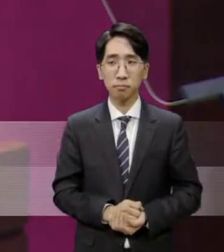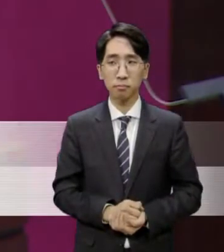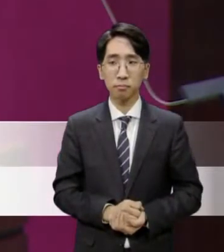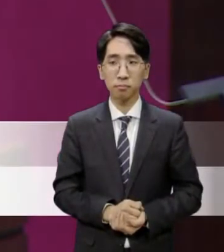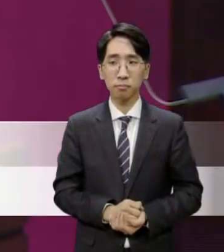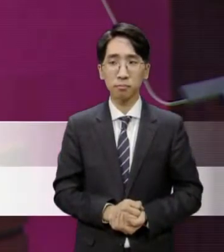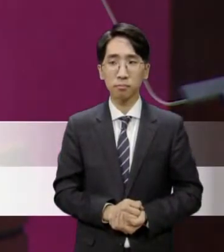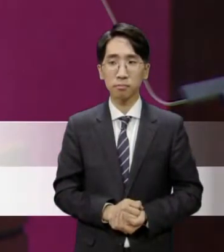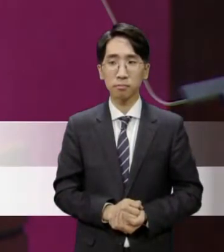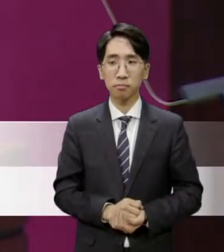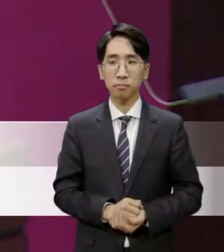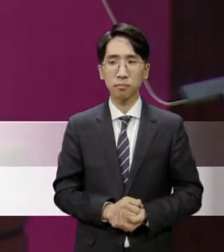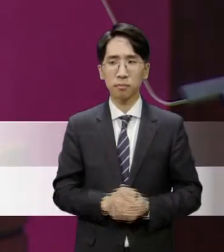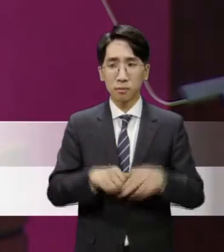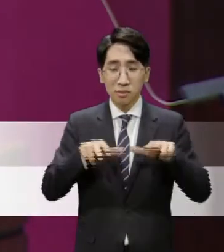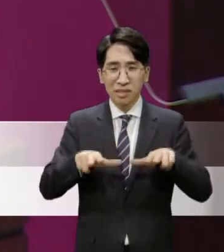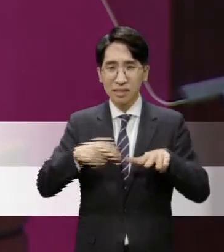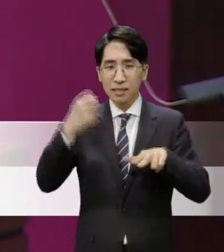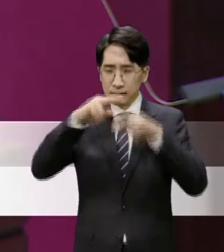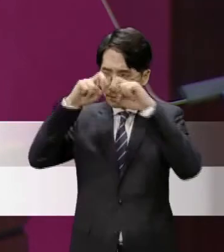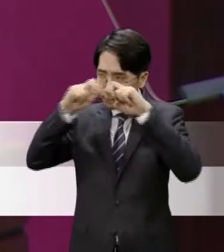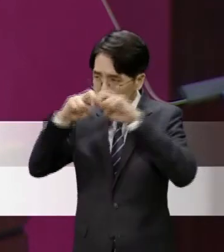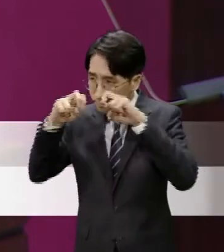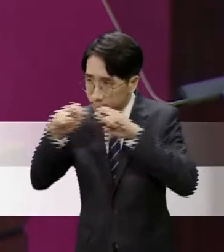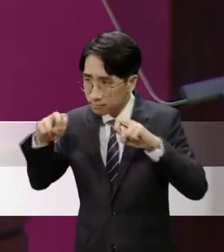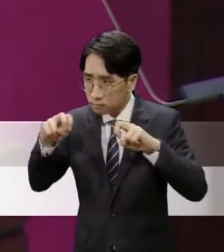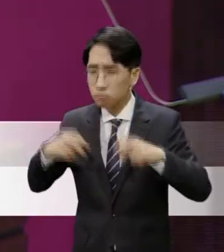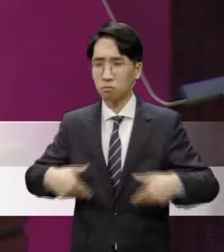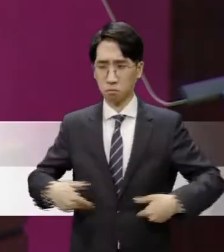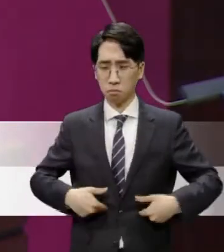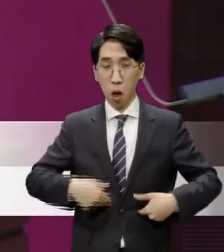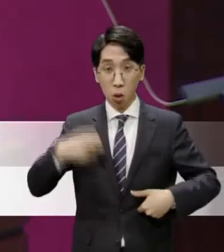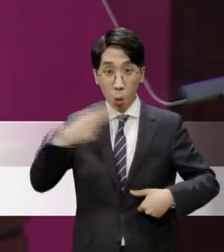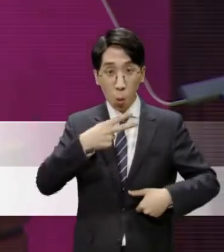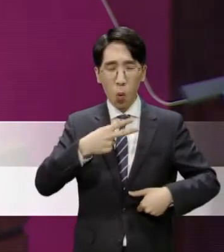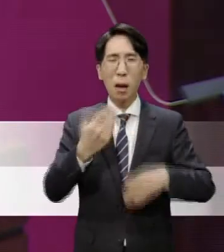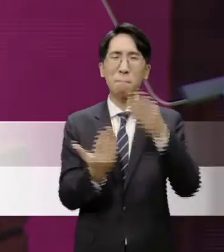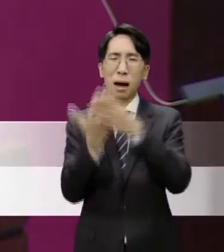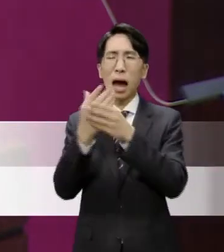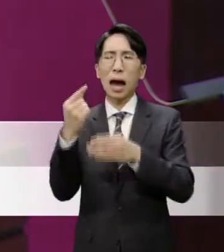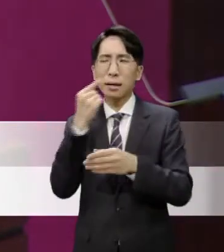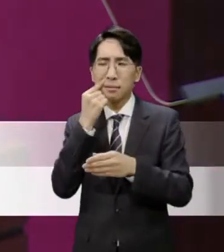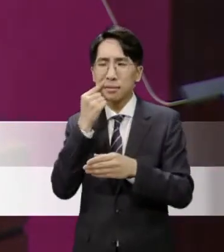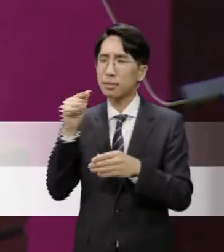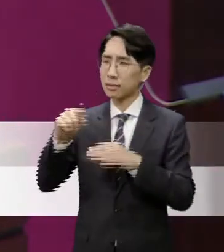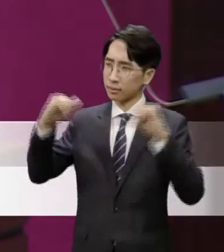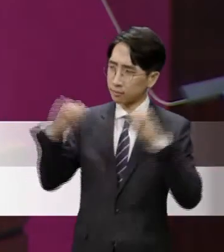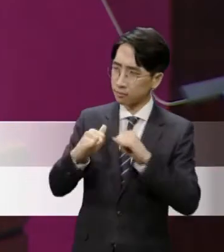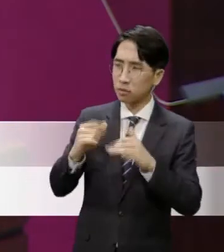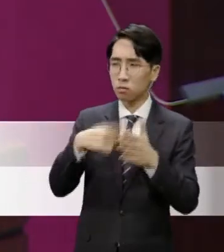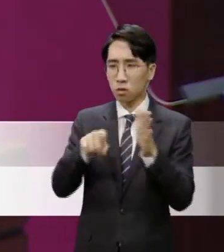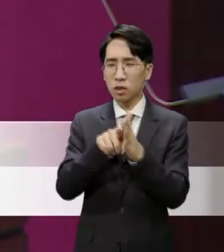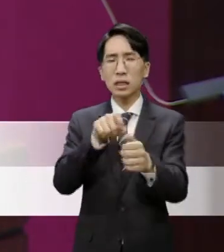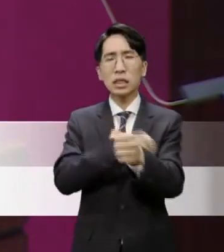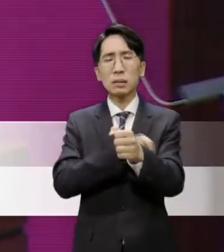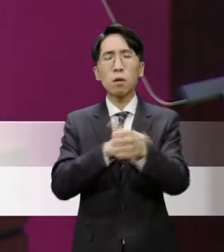9 개의 차원의 진상 규명과 재료를 만든 갱신을 위한 경제 구성을 제안합니다